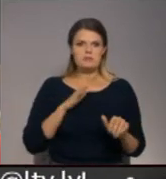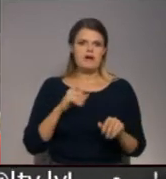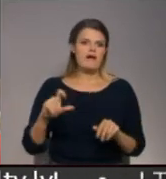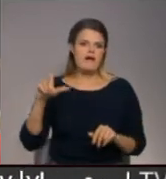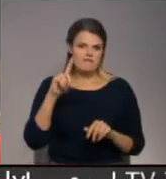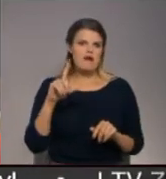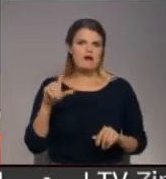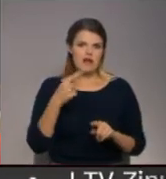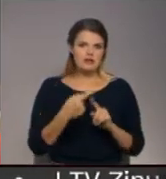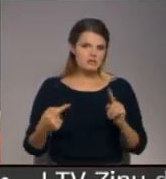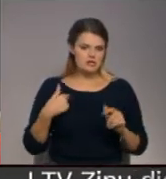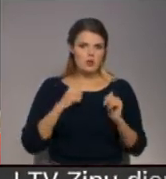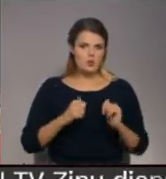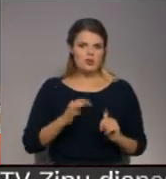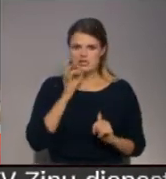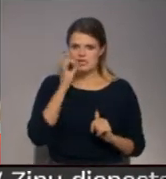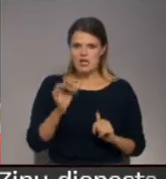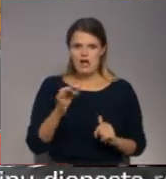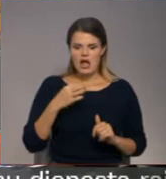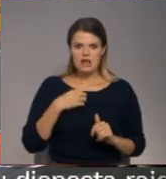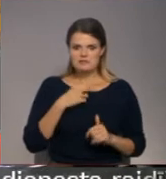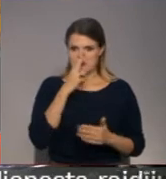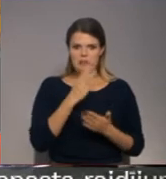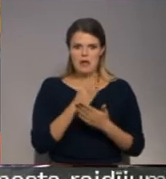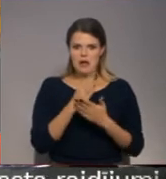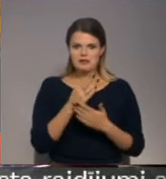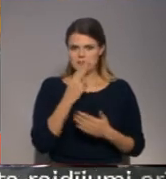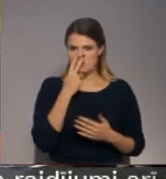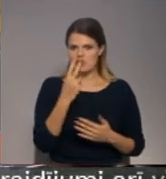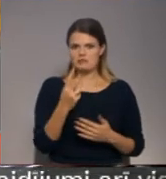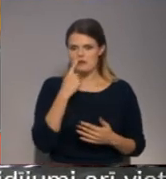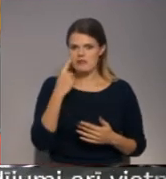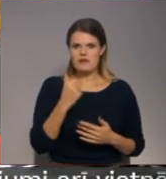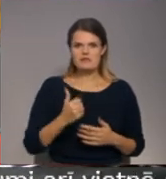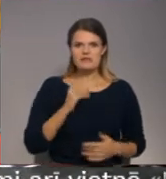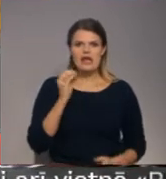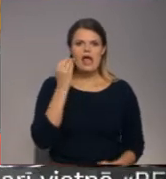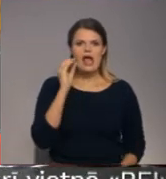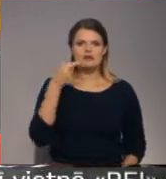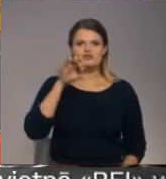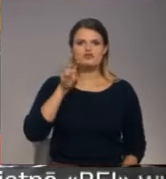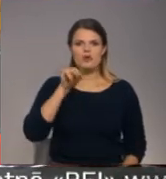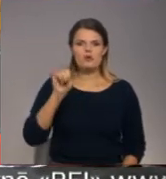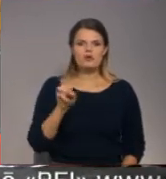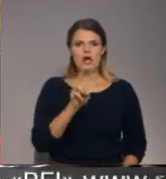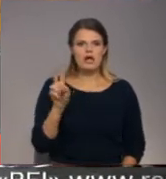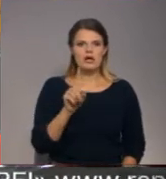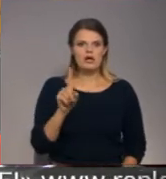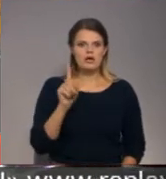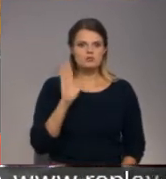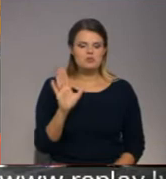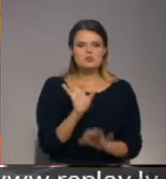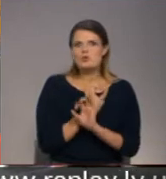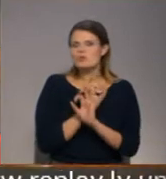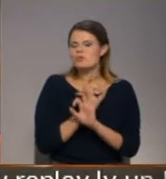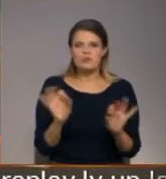koncertus, un man jāatzīst, ka es neesmu sastapis nevienu firmas Estonija instrumentu, kas būtu mazāk kā nevainojams